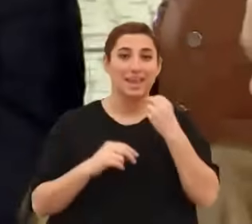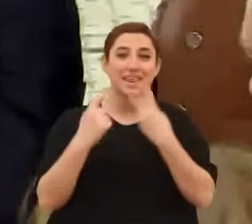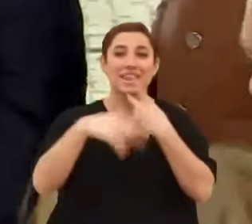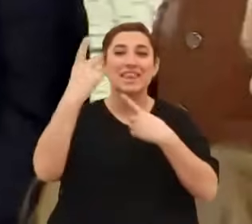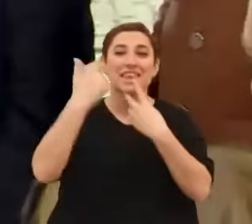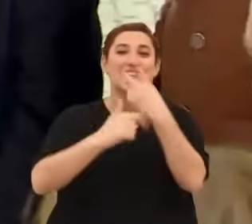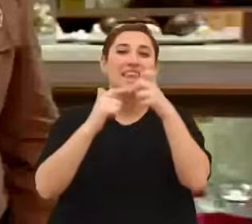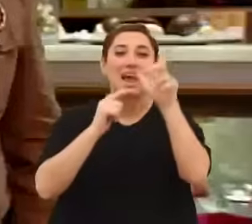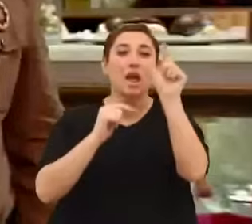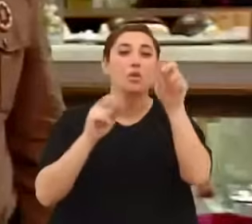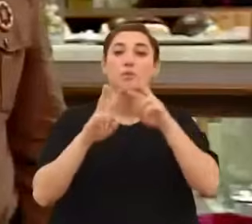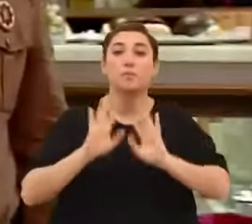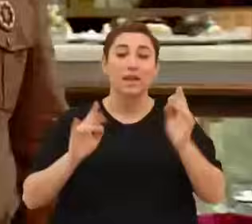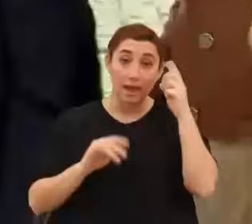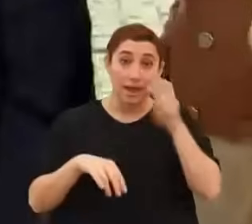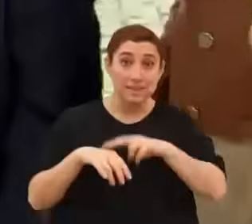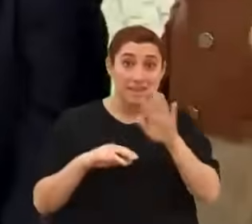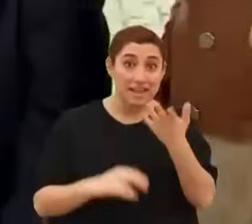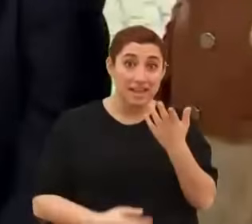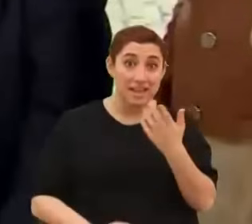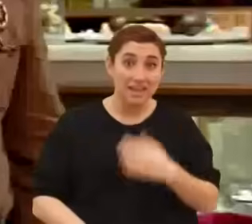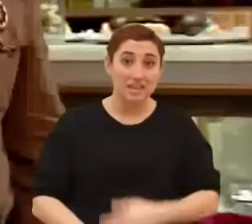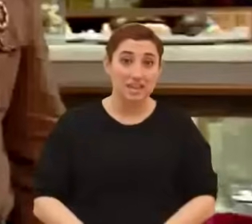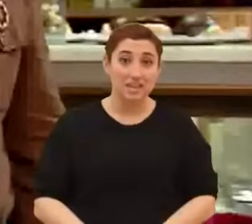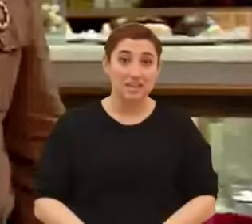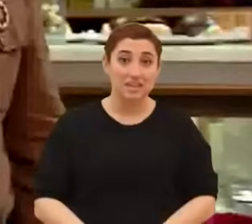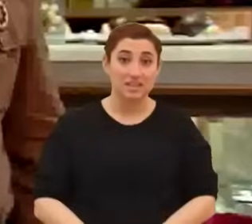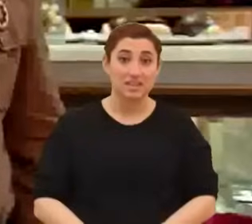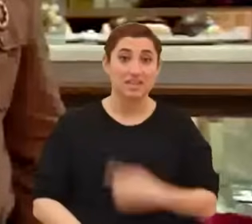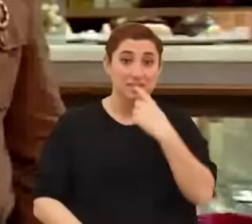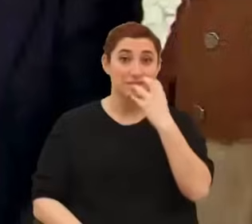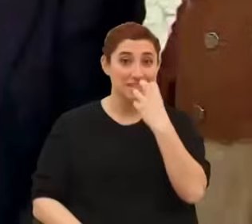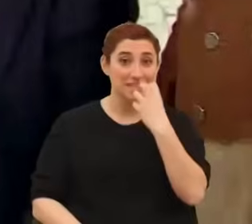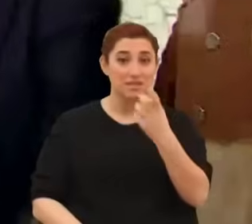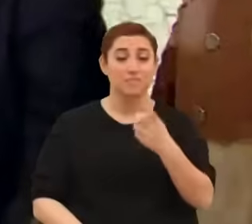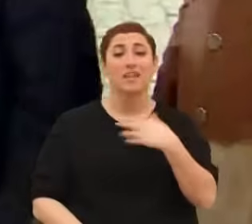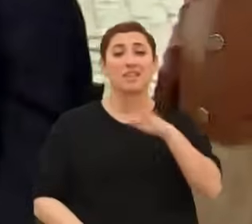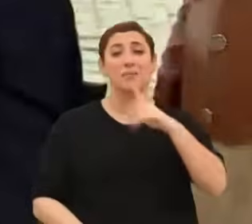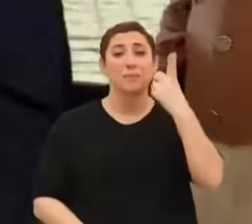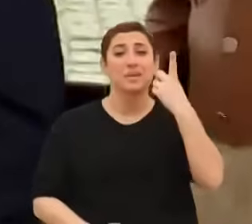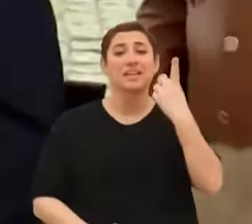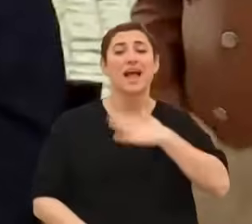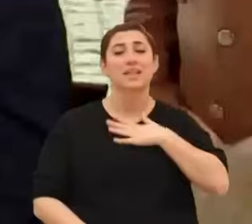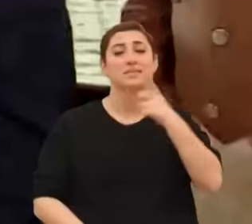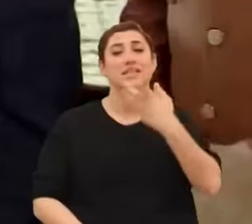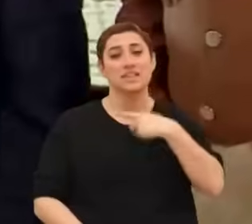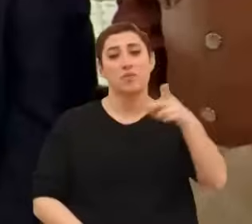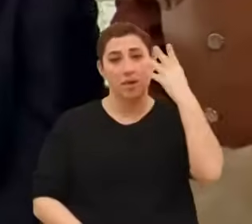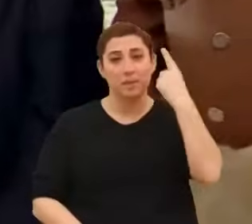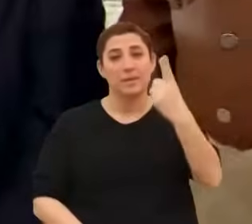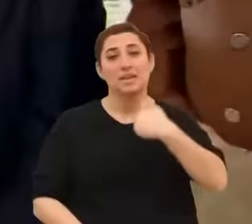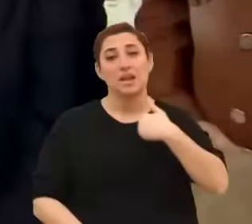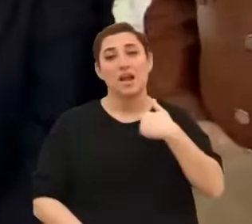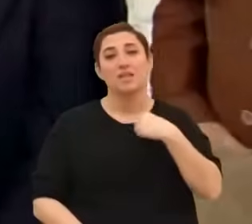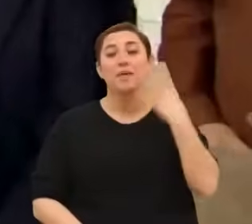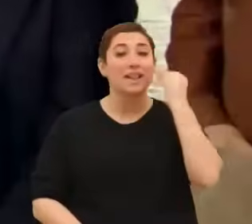Bir daha... Neydi? Neydi? Hatırlayalım. Neydi? Bir tanem. Kendine bak ya. Tamam, bir tanem seni seviyorum. Onu anladık ya, bir tanem.